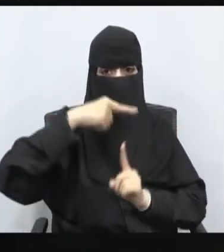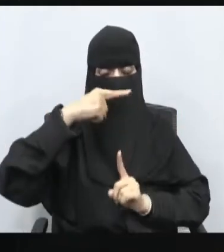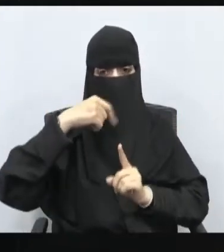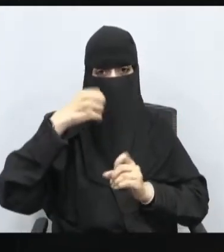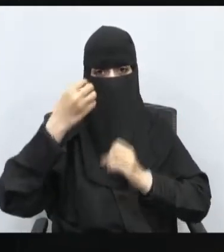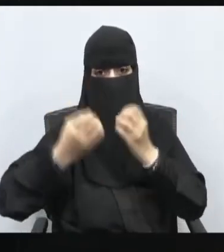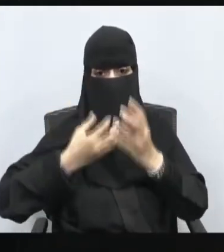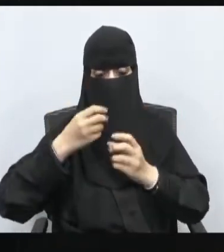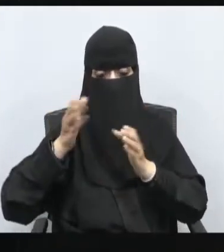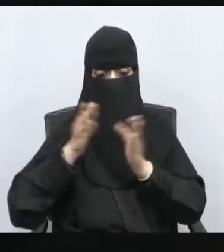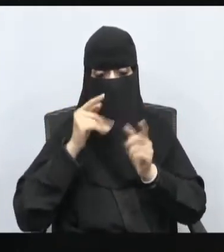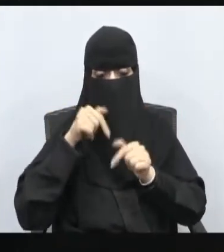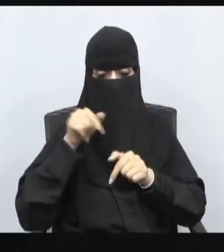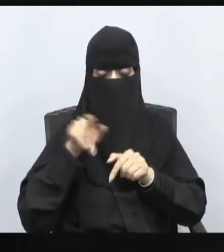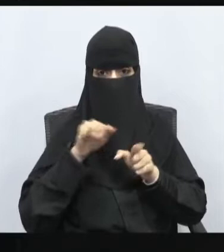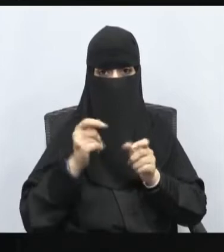وأيضا تعتمد على